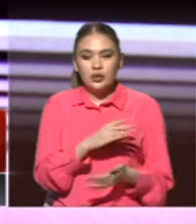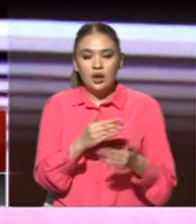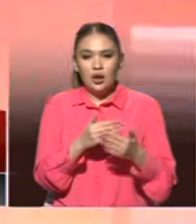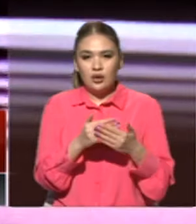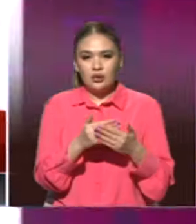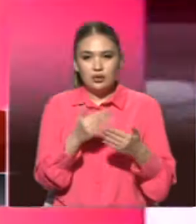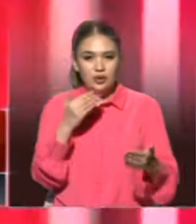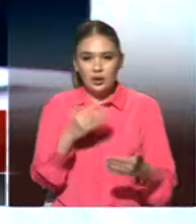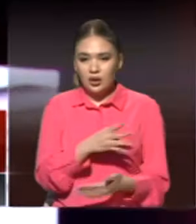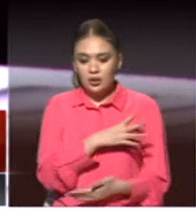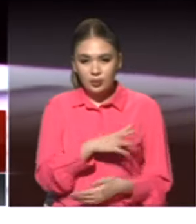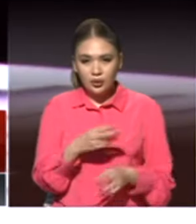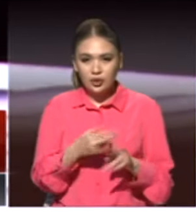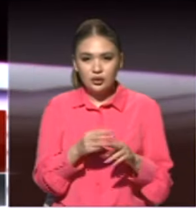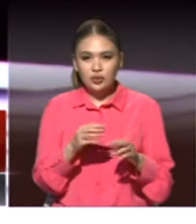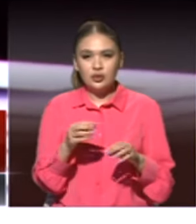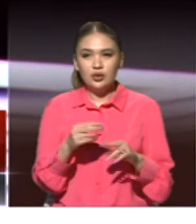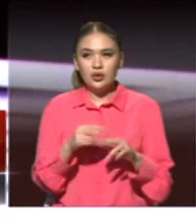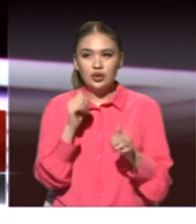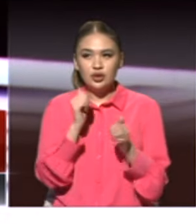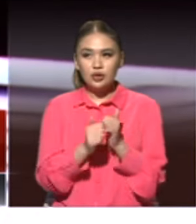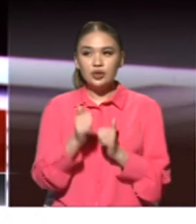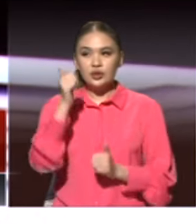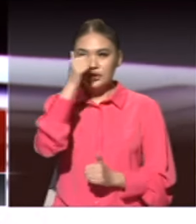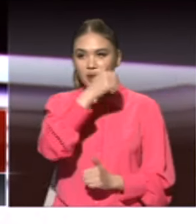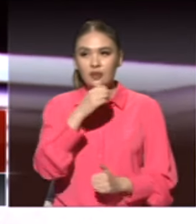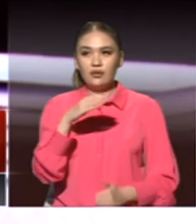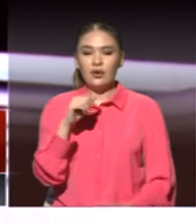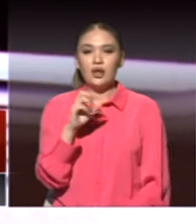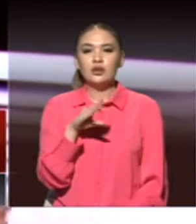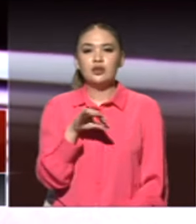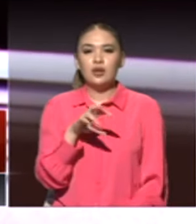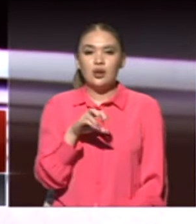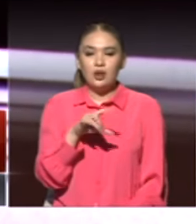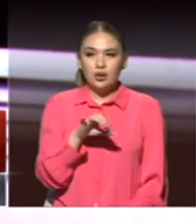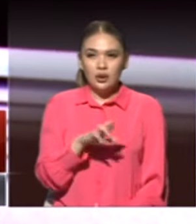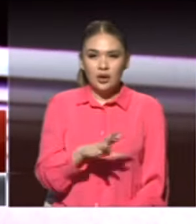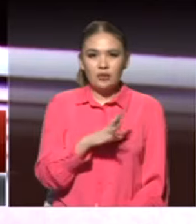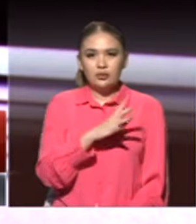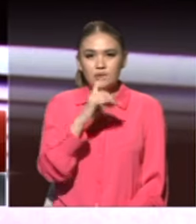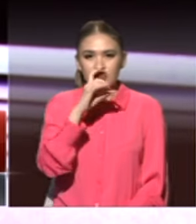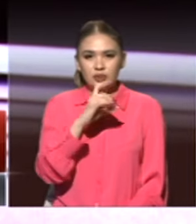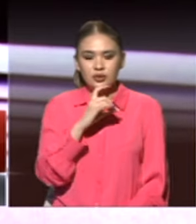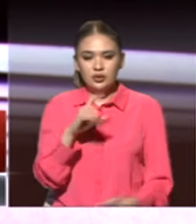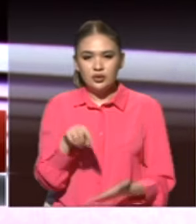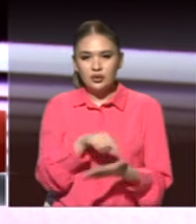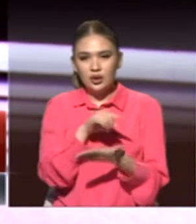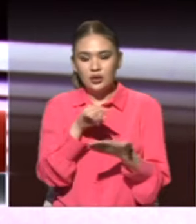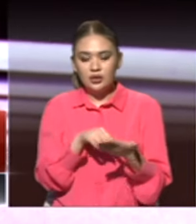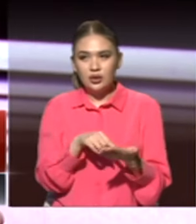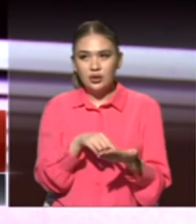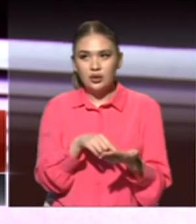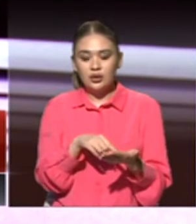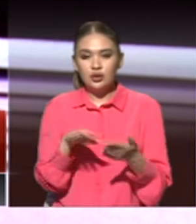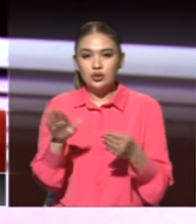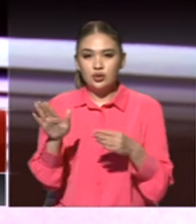ішінде. Жыл сайын ұбытыдағы сұрақтардың, жәнедегі фактология дейді ғой, фактология немесе түсініксіз сұрақтардың